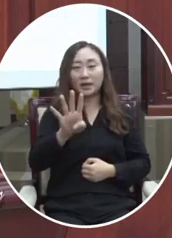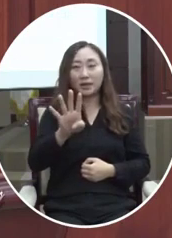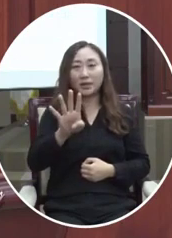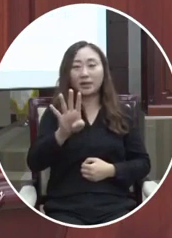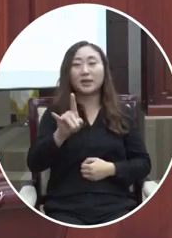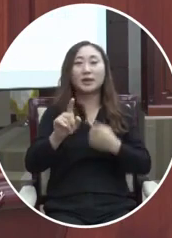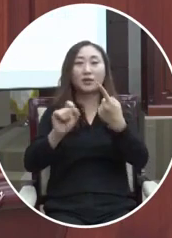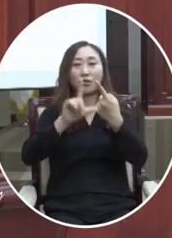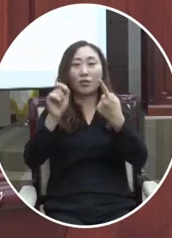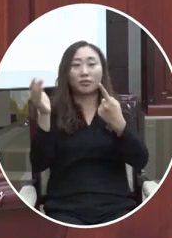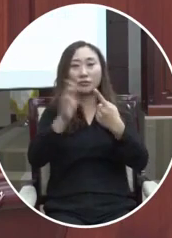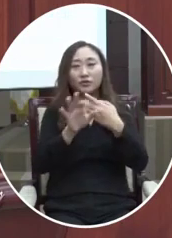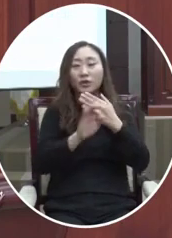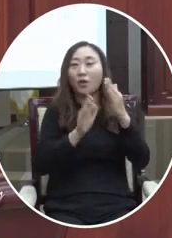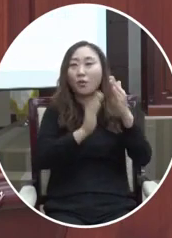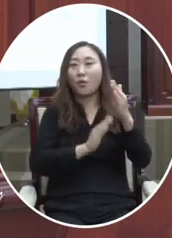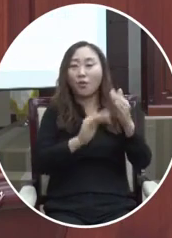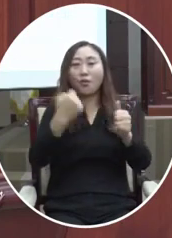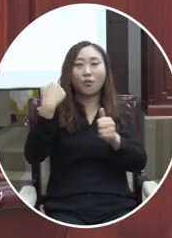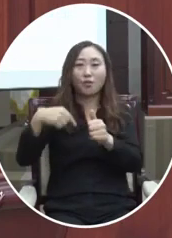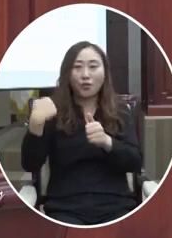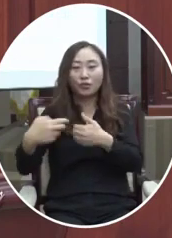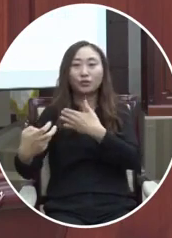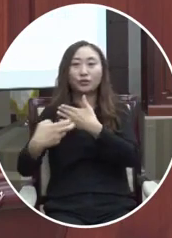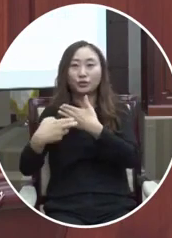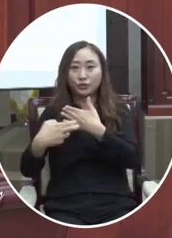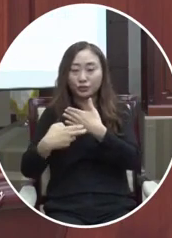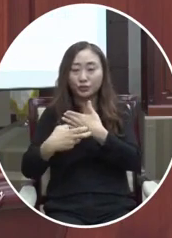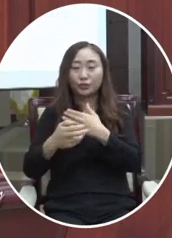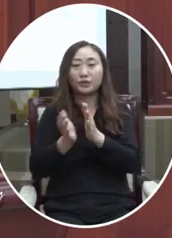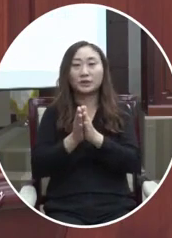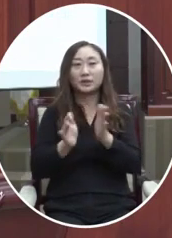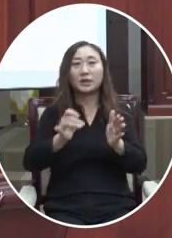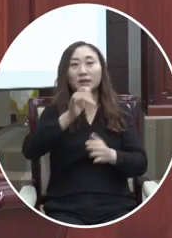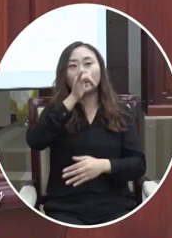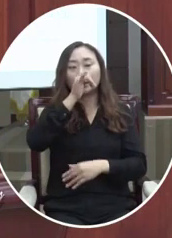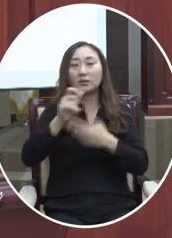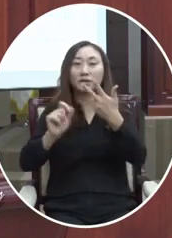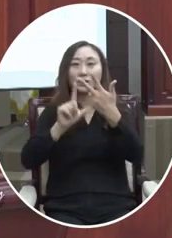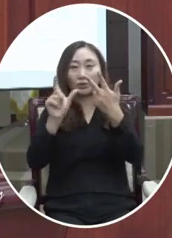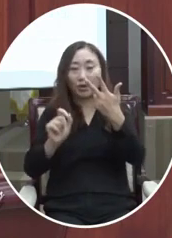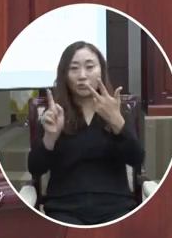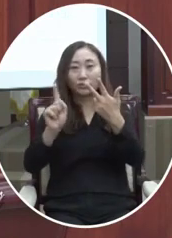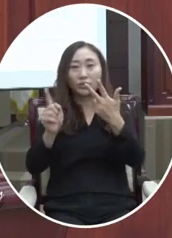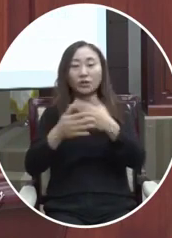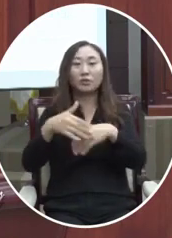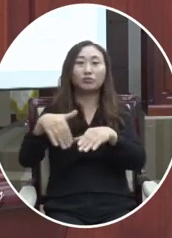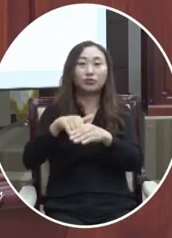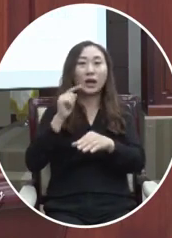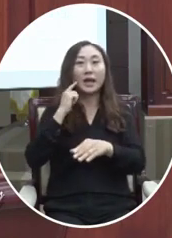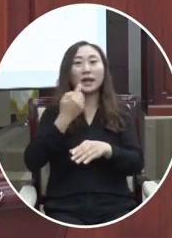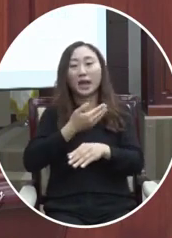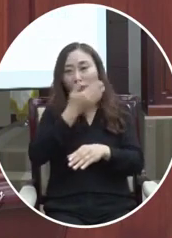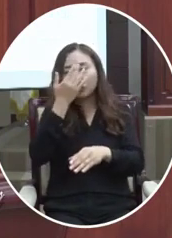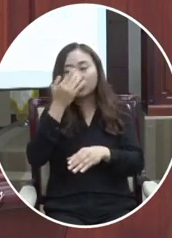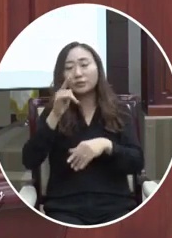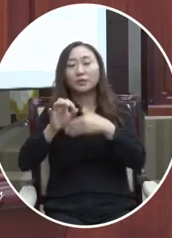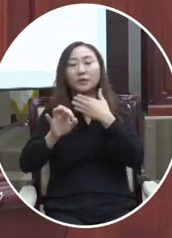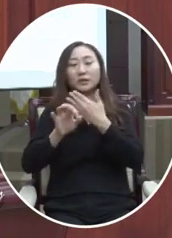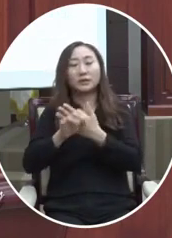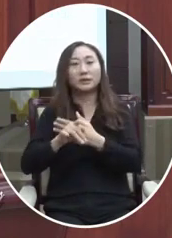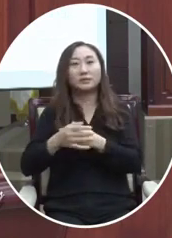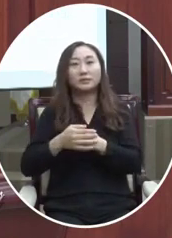면적 50제곱미터 이상인 공공, 교육, 의료, 금융기관을 시작으로 7월에는 문화, 예술, 복지시설 100인